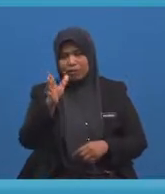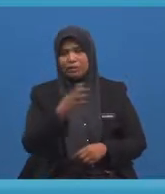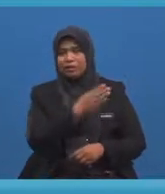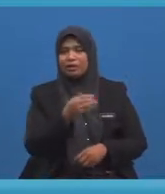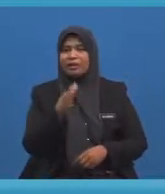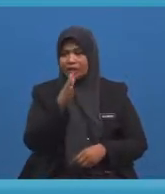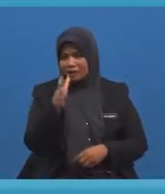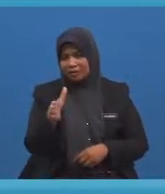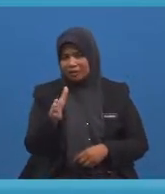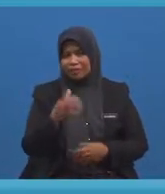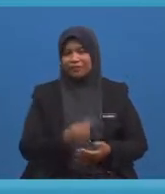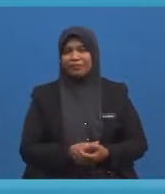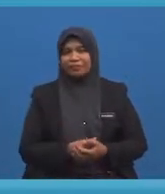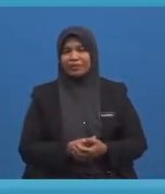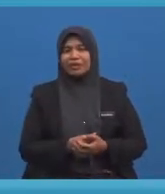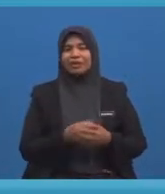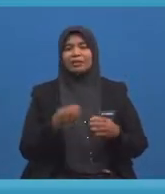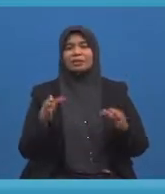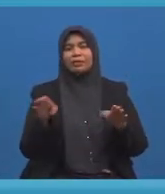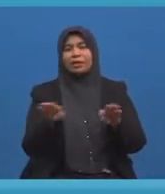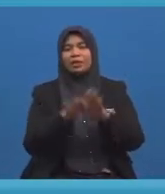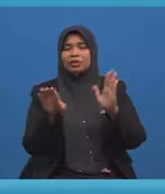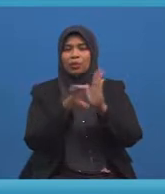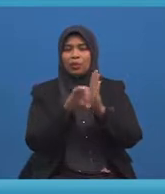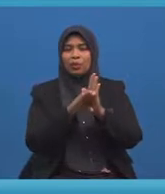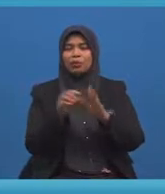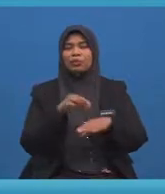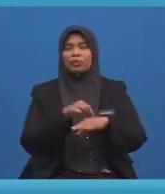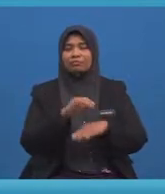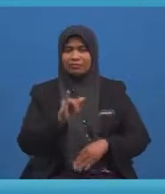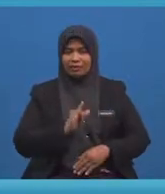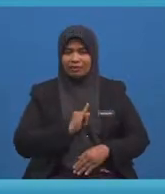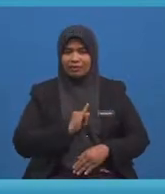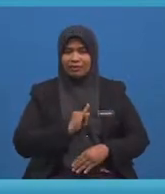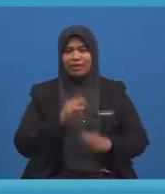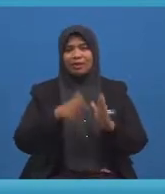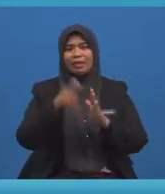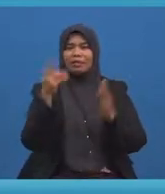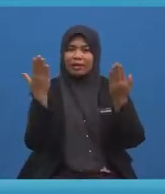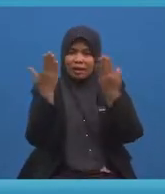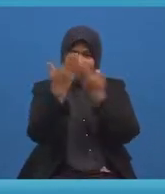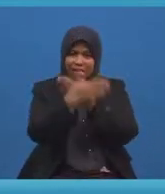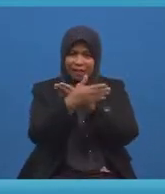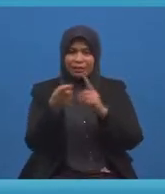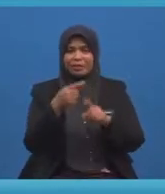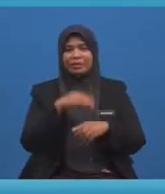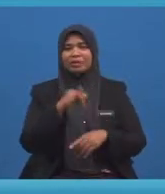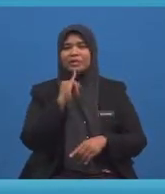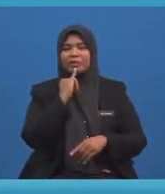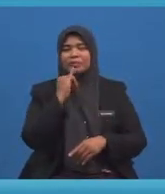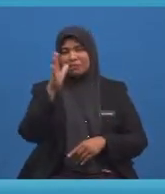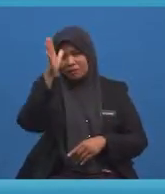dan nenek. Sebagai contoh, kulit saya lebih gelap daripada ibu bapa